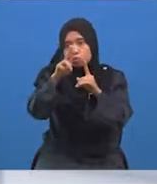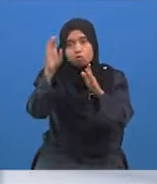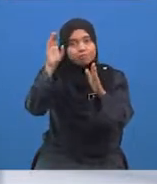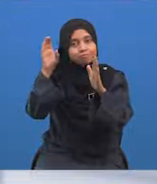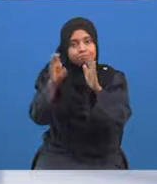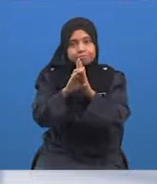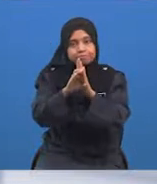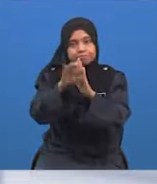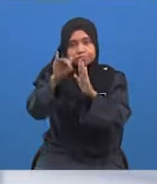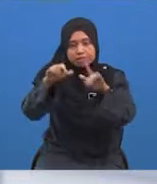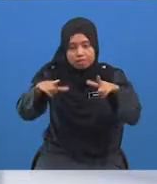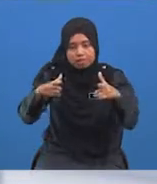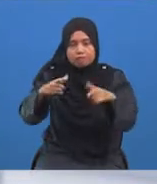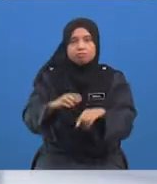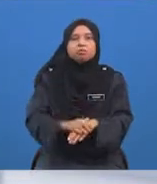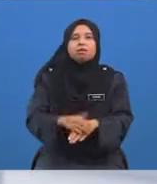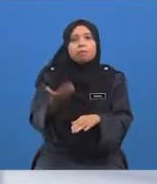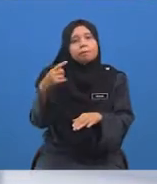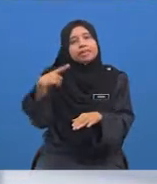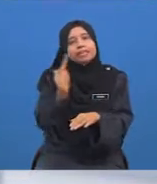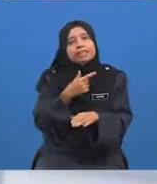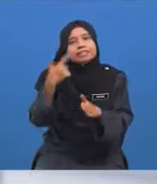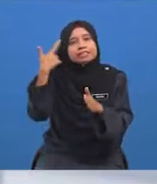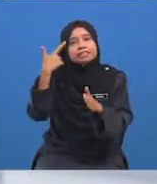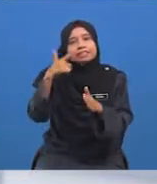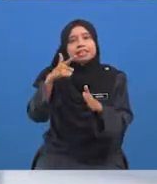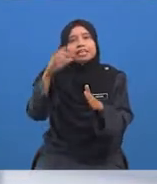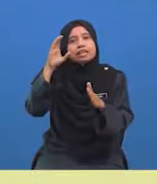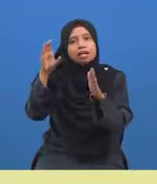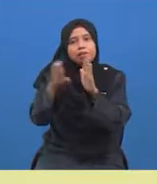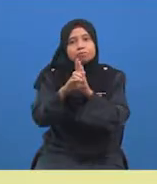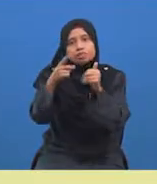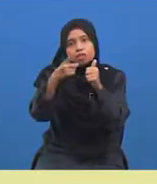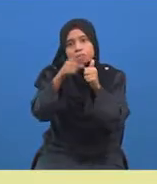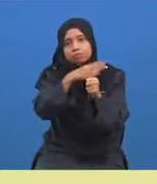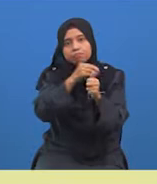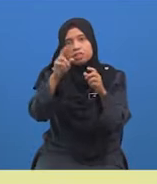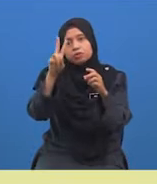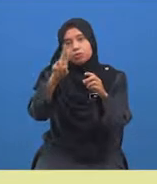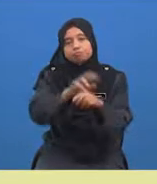berbeza. Mari kita lihat foto 1 dan foto 2.